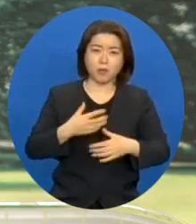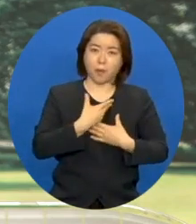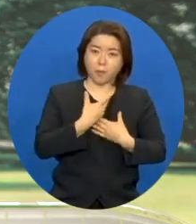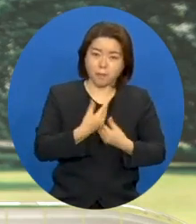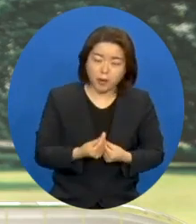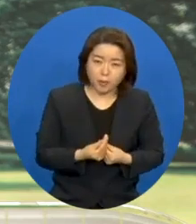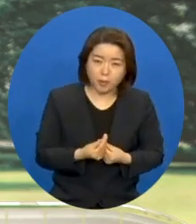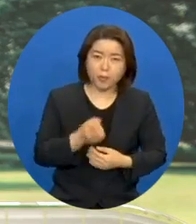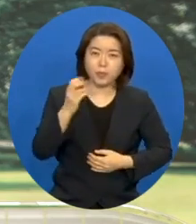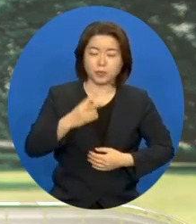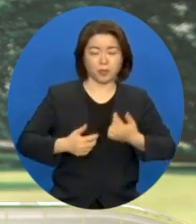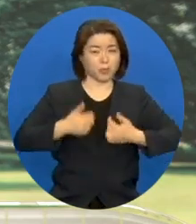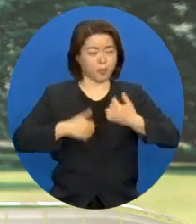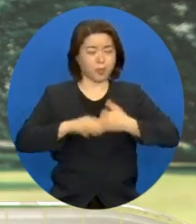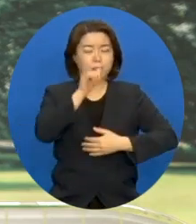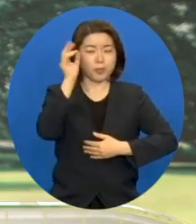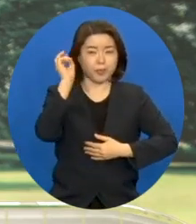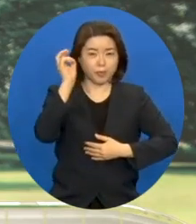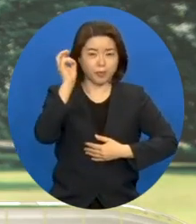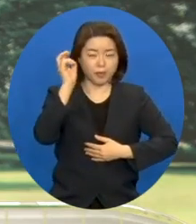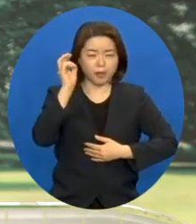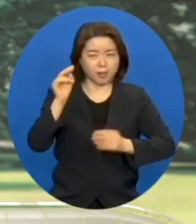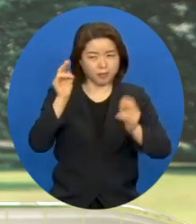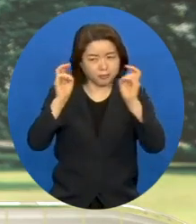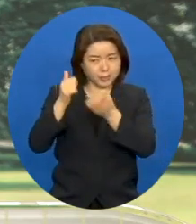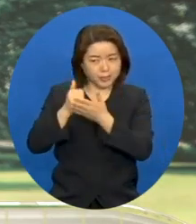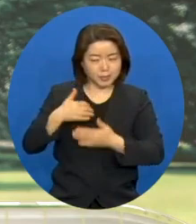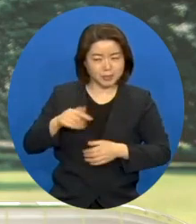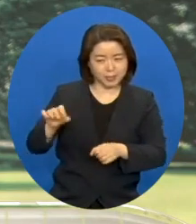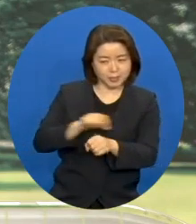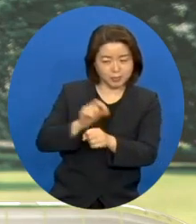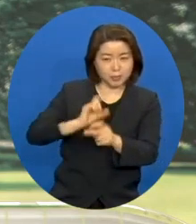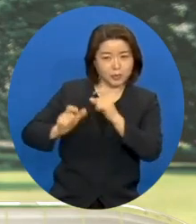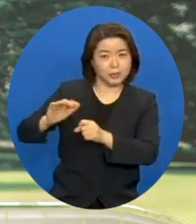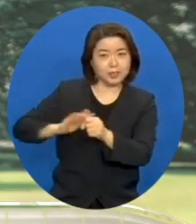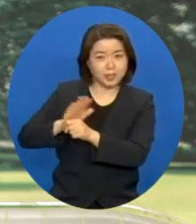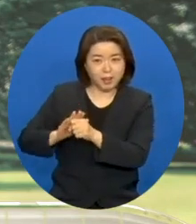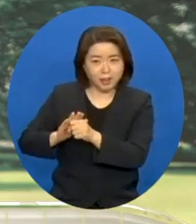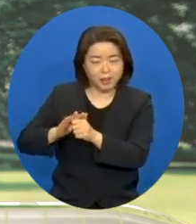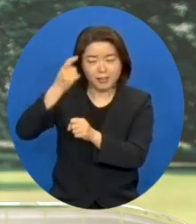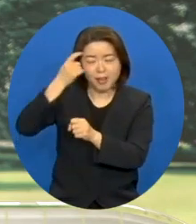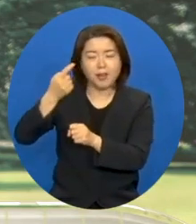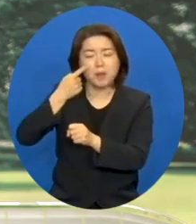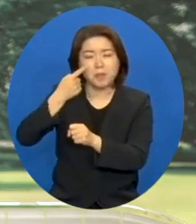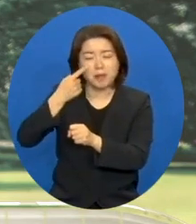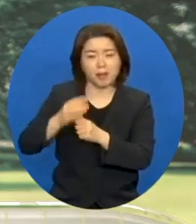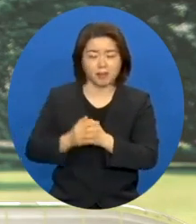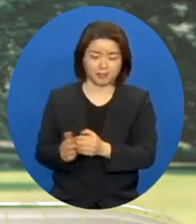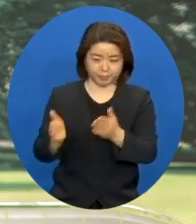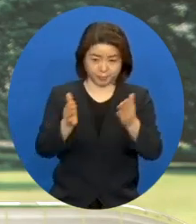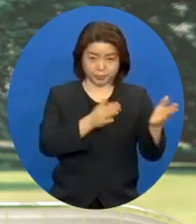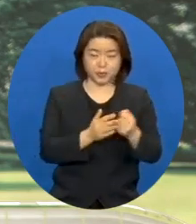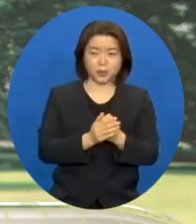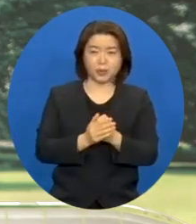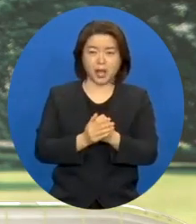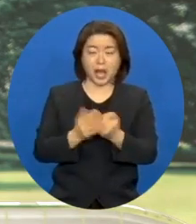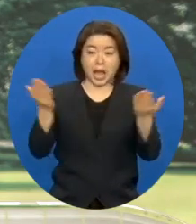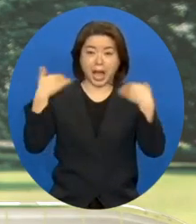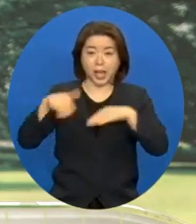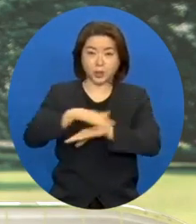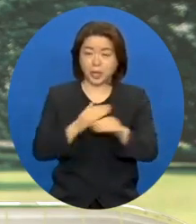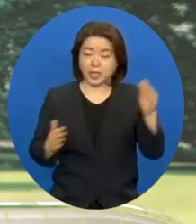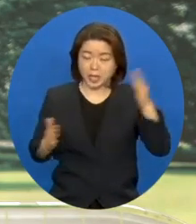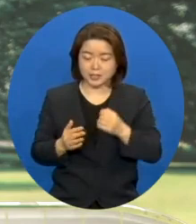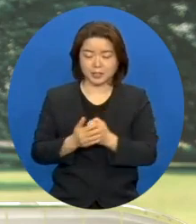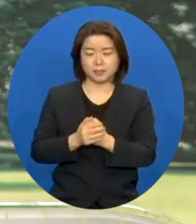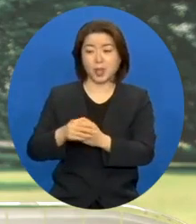또 재밌겠어요. 사장이 나를 특별히 사랑한다. 여러분, 학교 다니는 학생이 선생님이 나를 아주